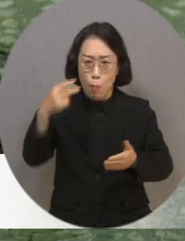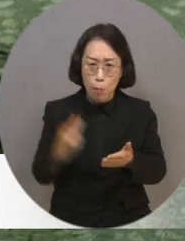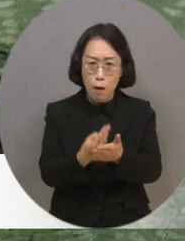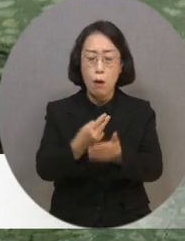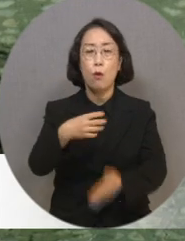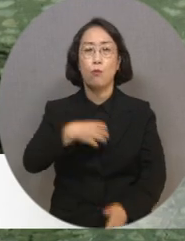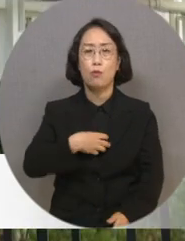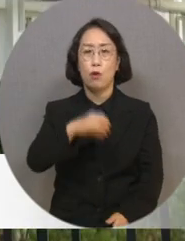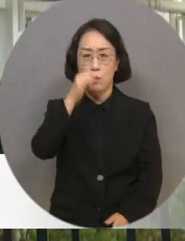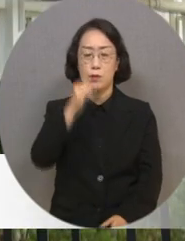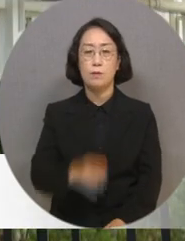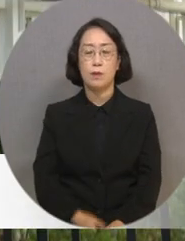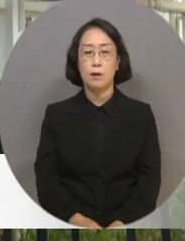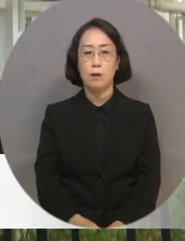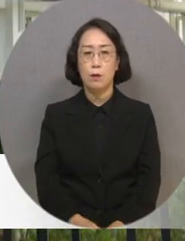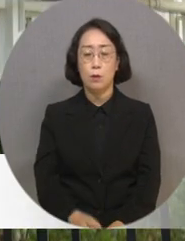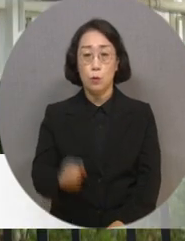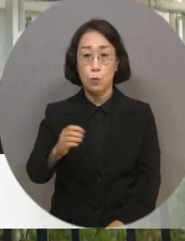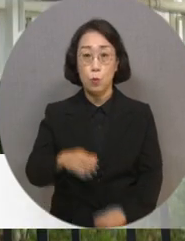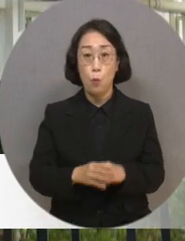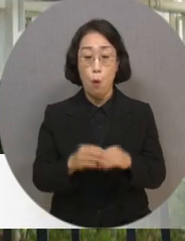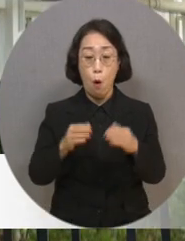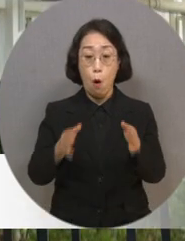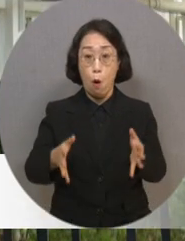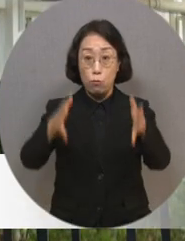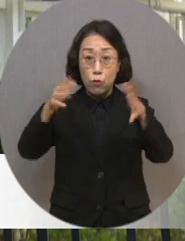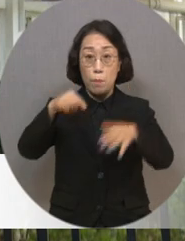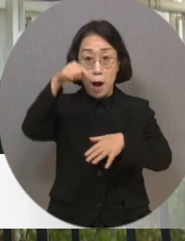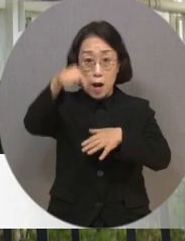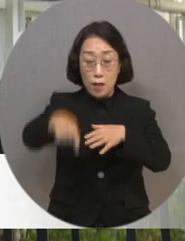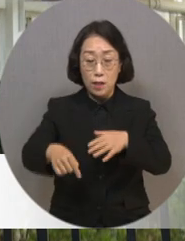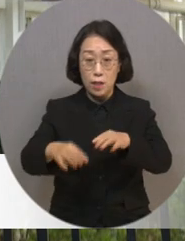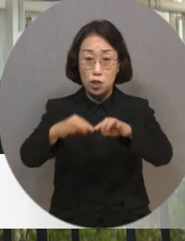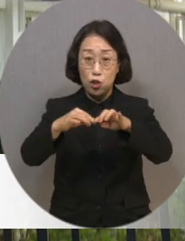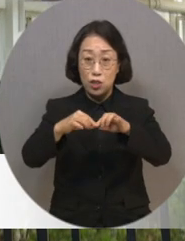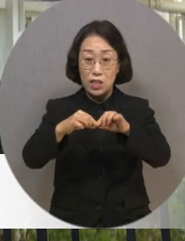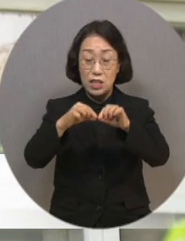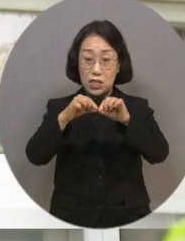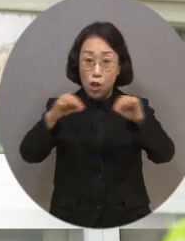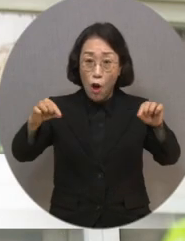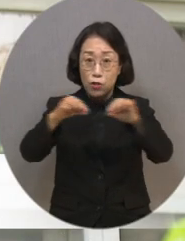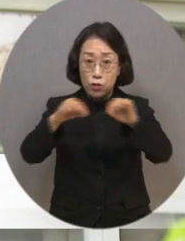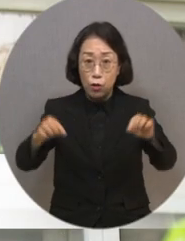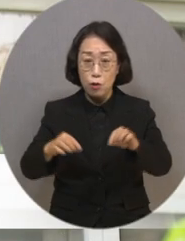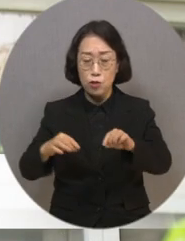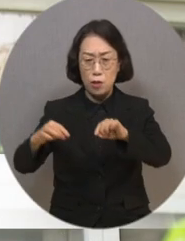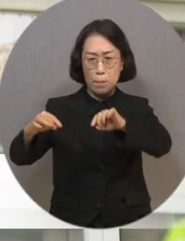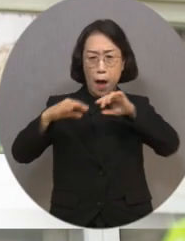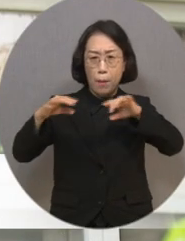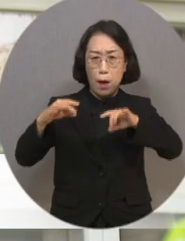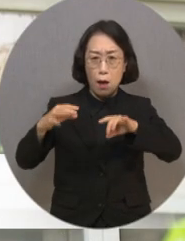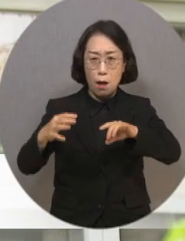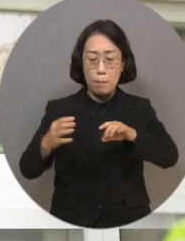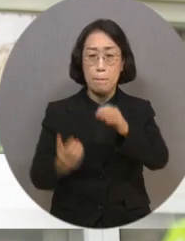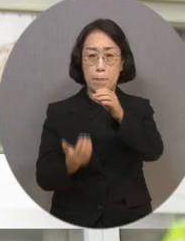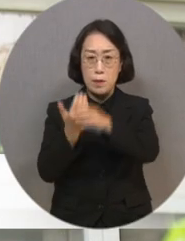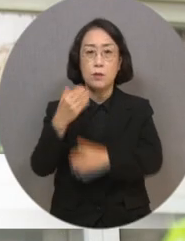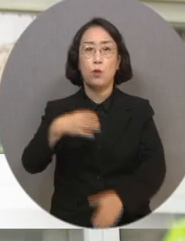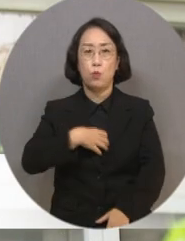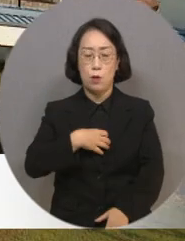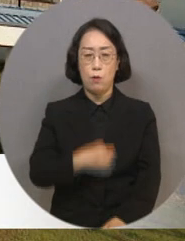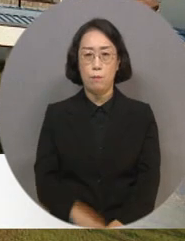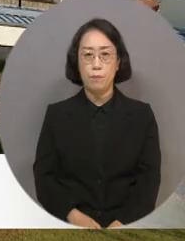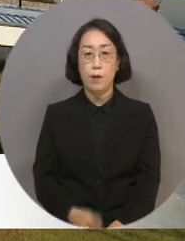위험이 있습니다 또한 건물 바깥에 방치돼 있는 전기선은 감전 사고의 문제로 주의가 필요합니다